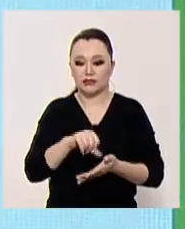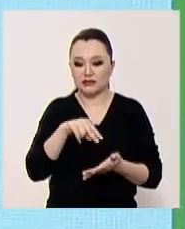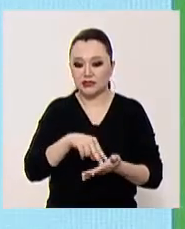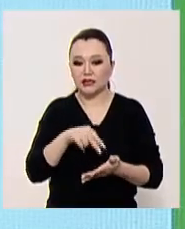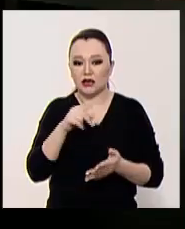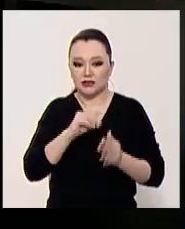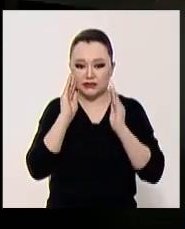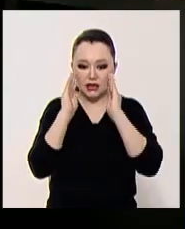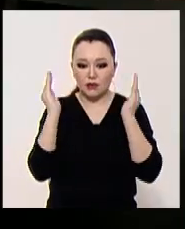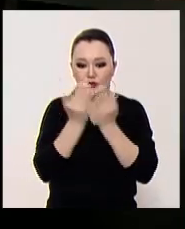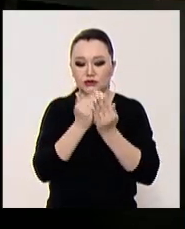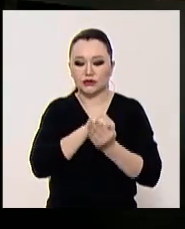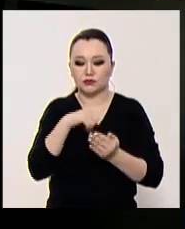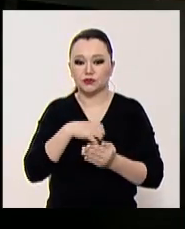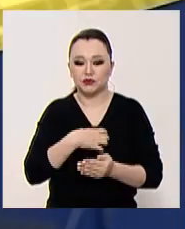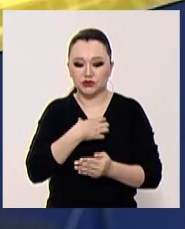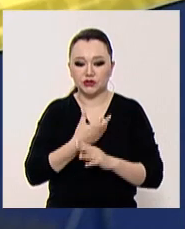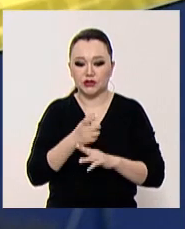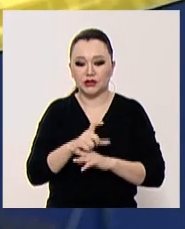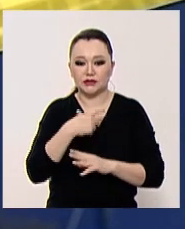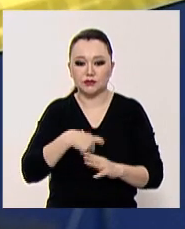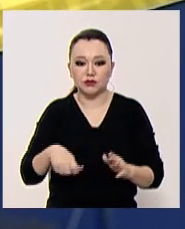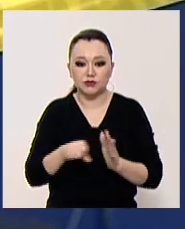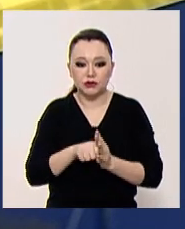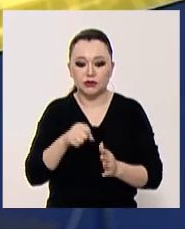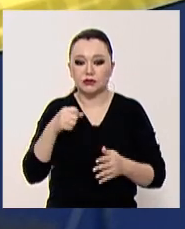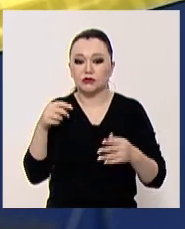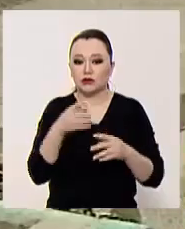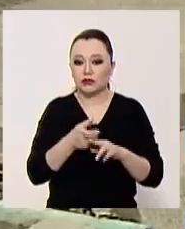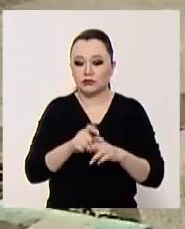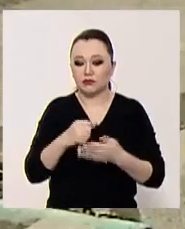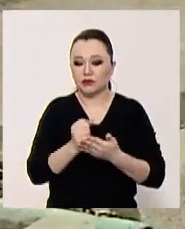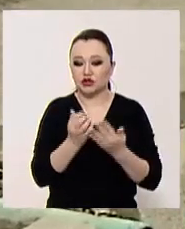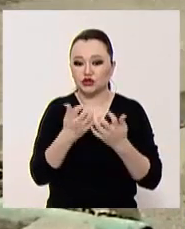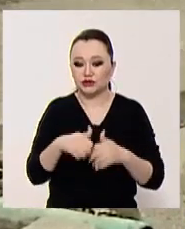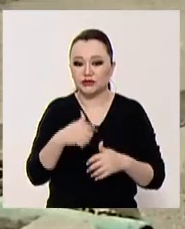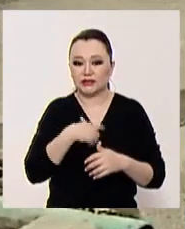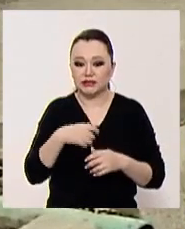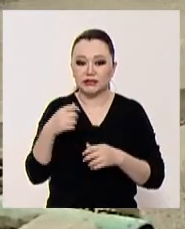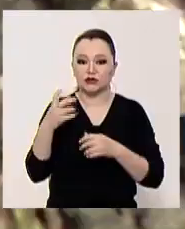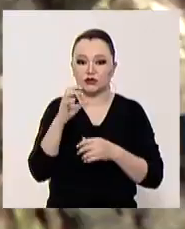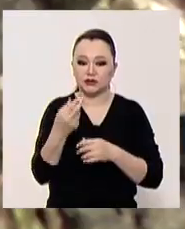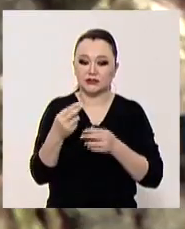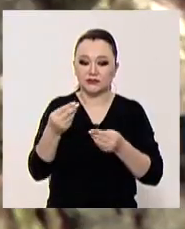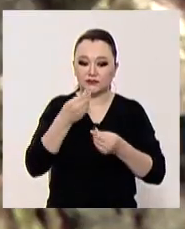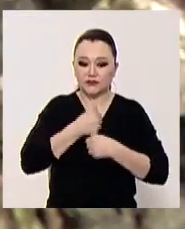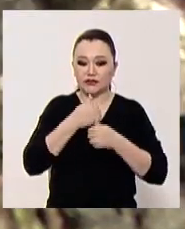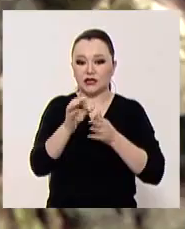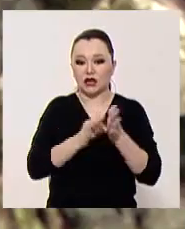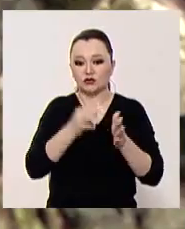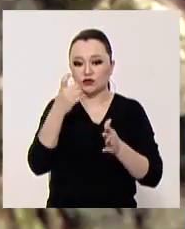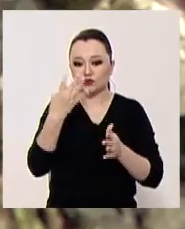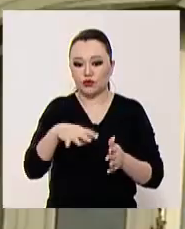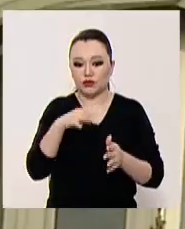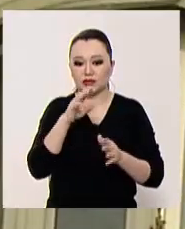наоборот, замкнувшись. Самое страшное – это суицид. Тому подтверждение статистика. Не выдержав натиска в соцсетях, сразу 140